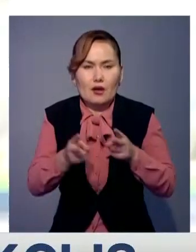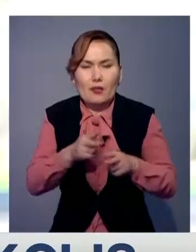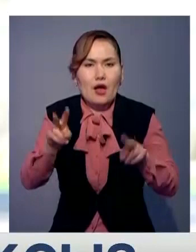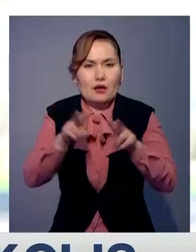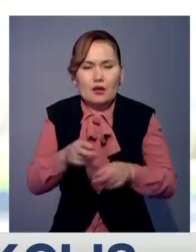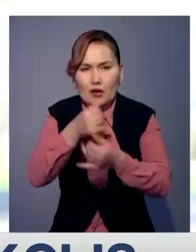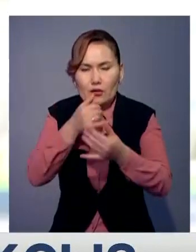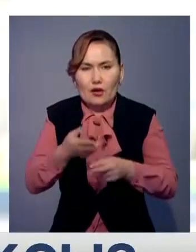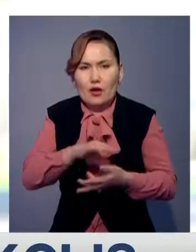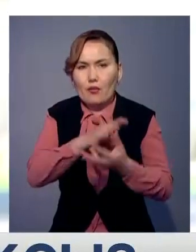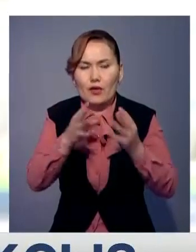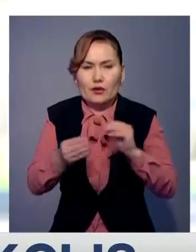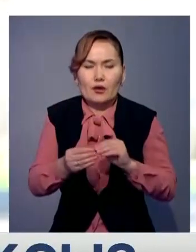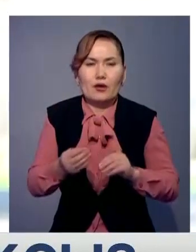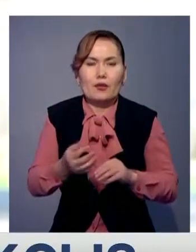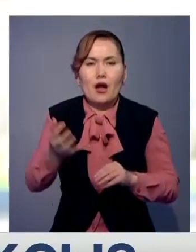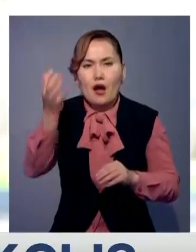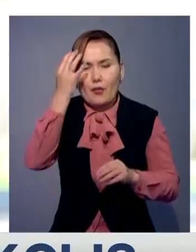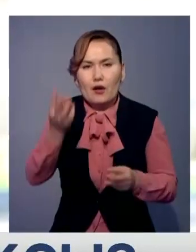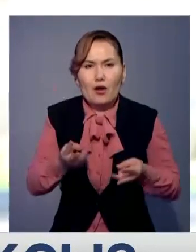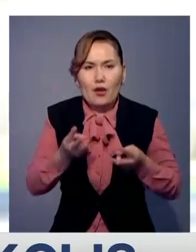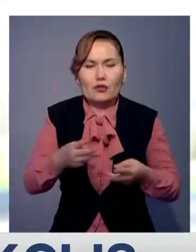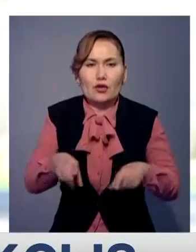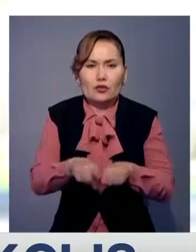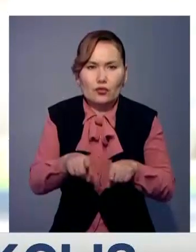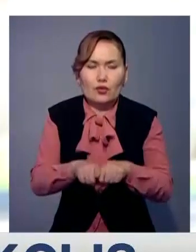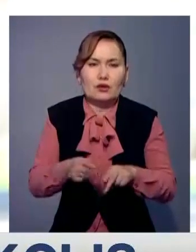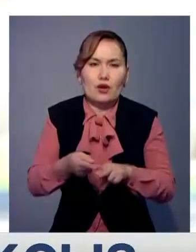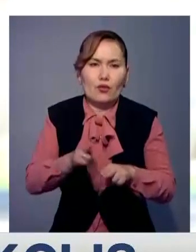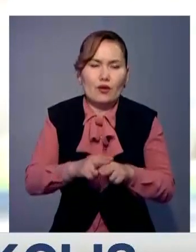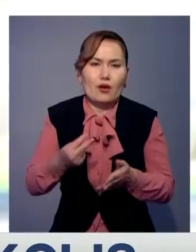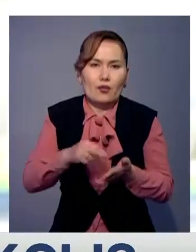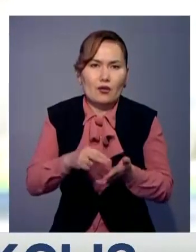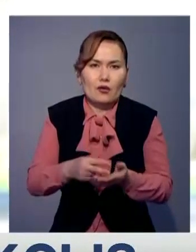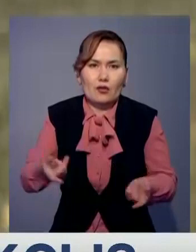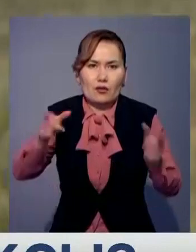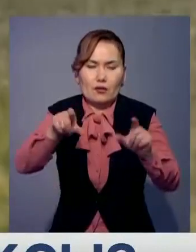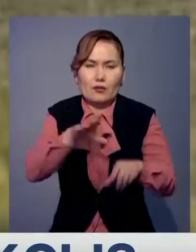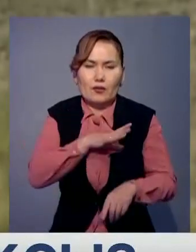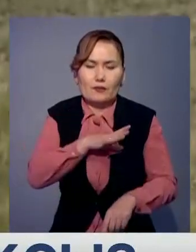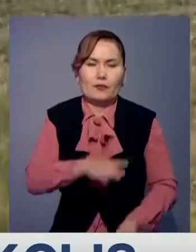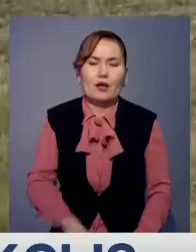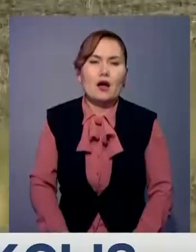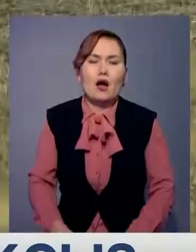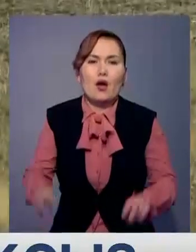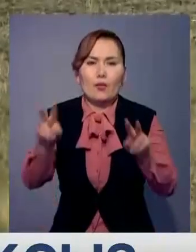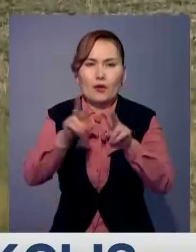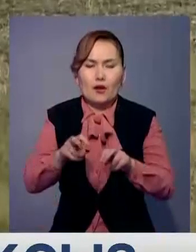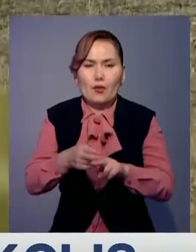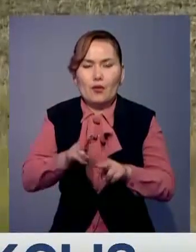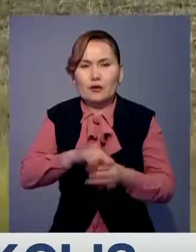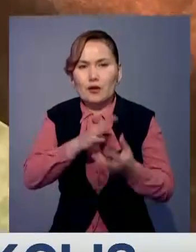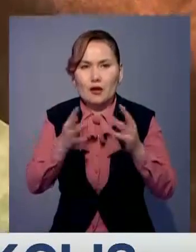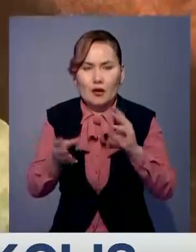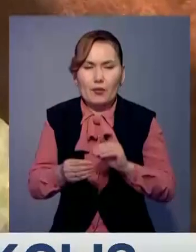дейін көмір жанар жағармай нарығы мен домофон қызметіне қатысты талдау жүргізілді. Жүргізілген мониторингтен шағын